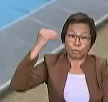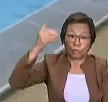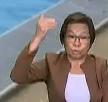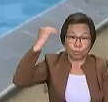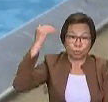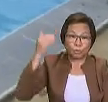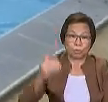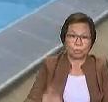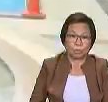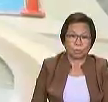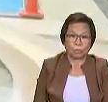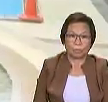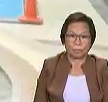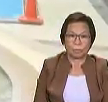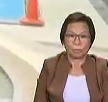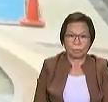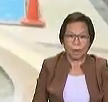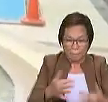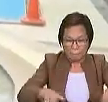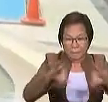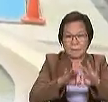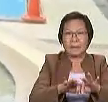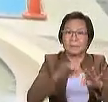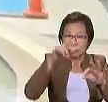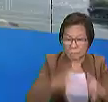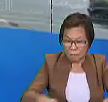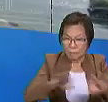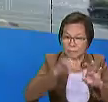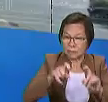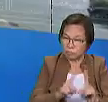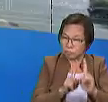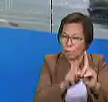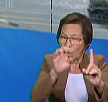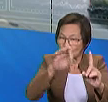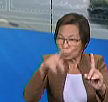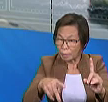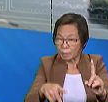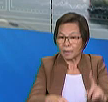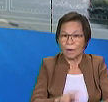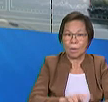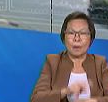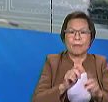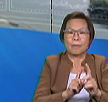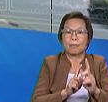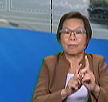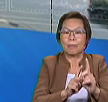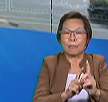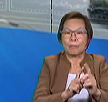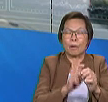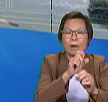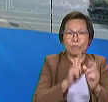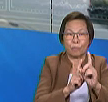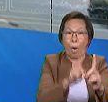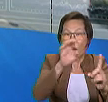sekarang nih beda sudah yang penting ggs Okelah sementara itu pematuhan prosedur operasi standar